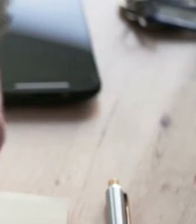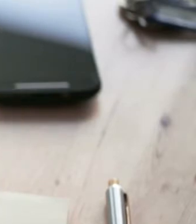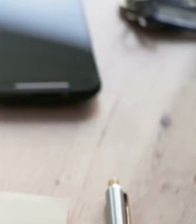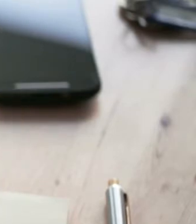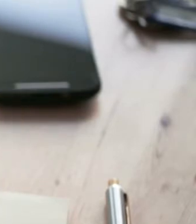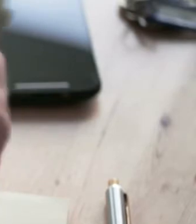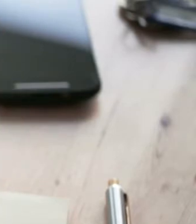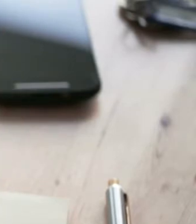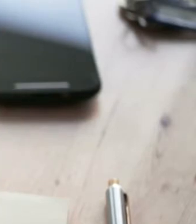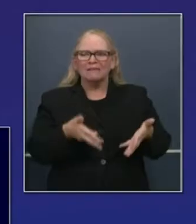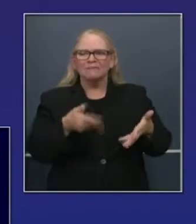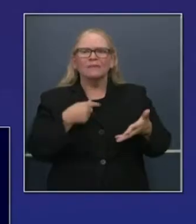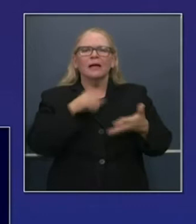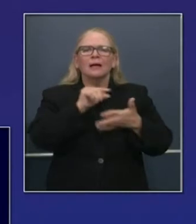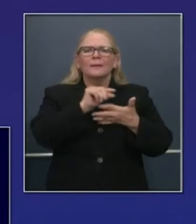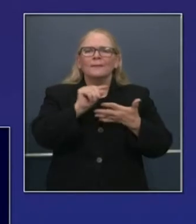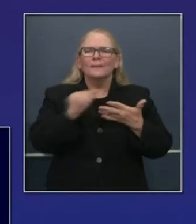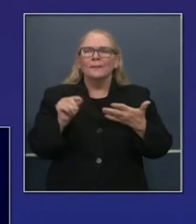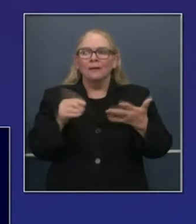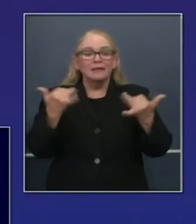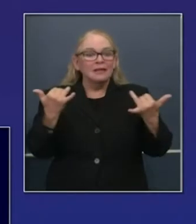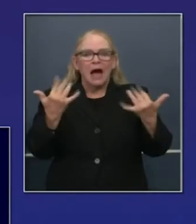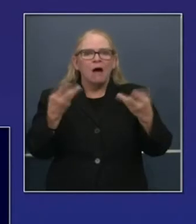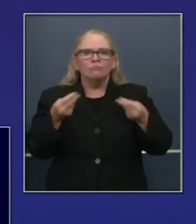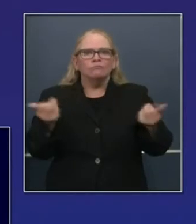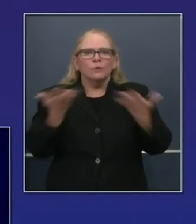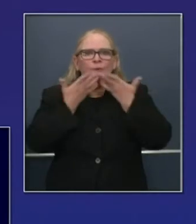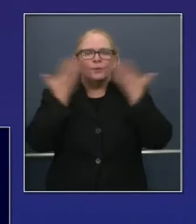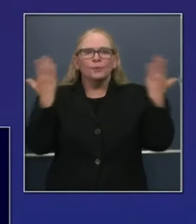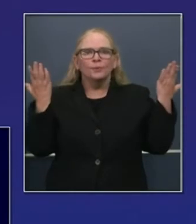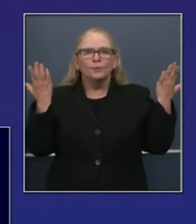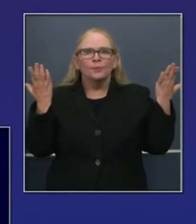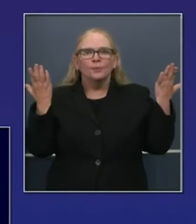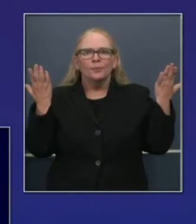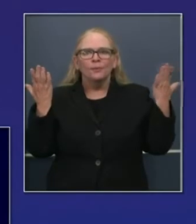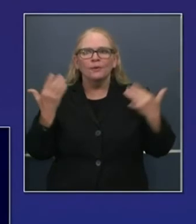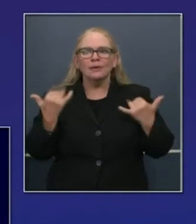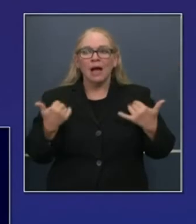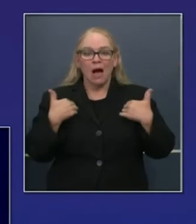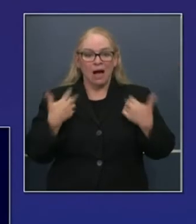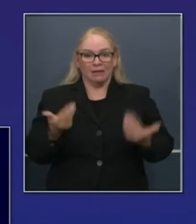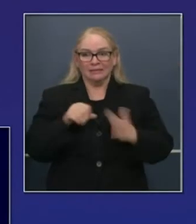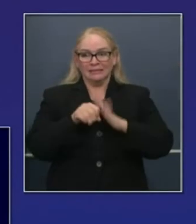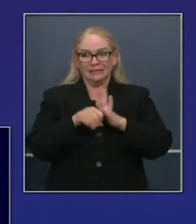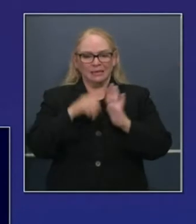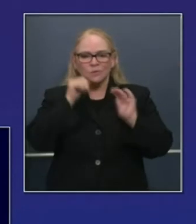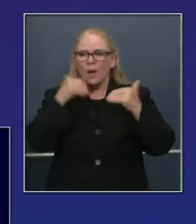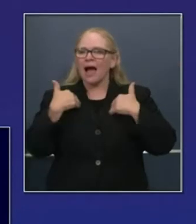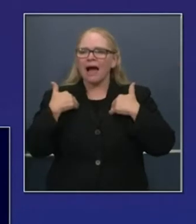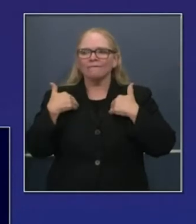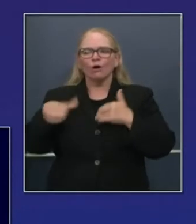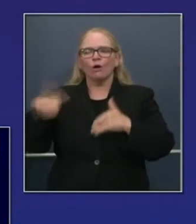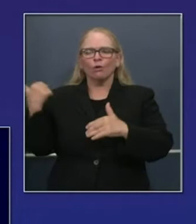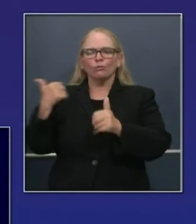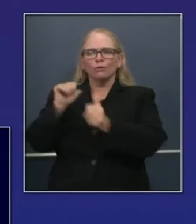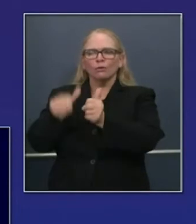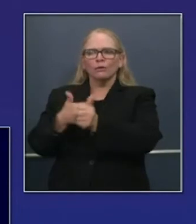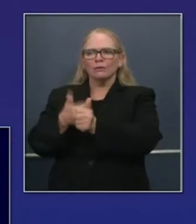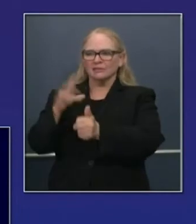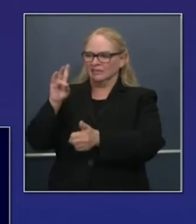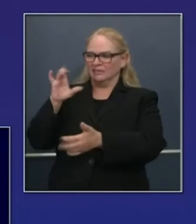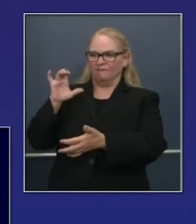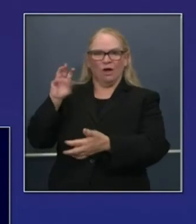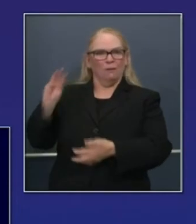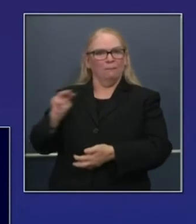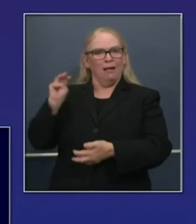少$7亿。 The state does not have an identified resource of